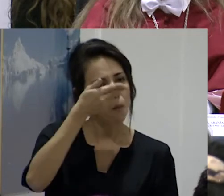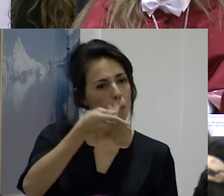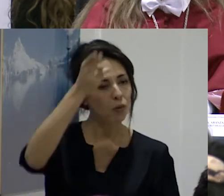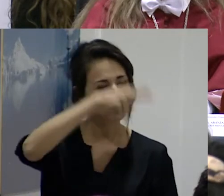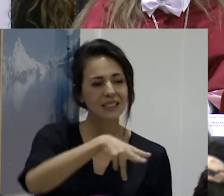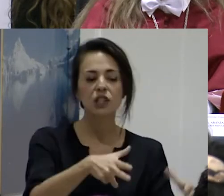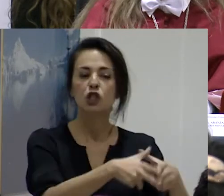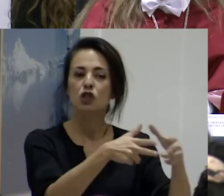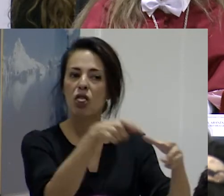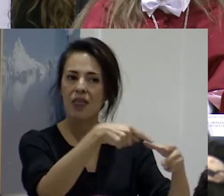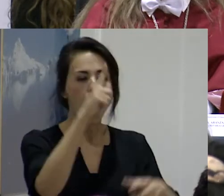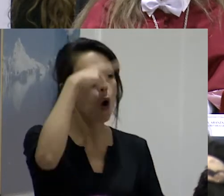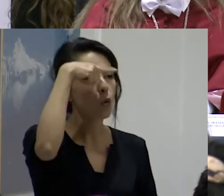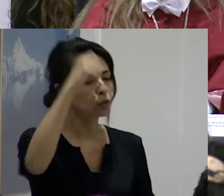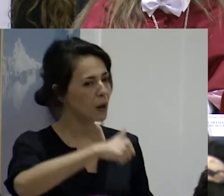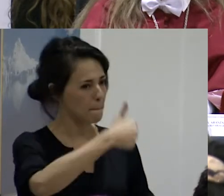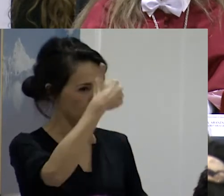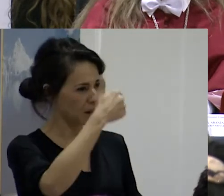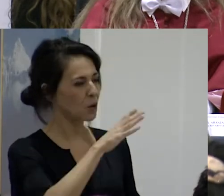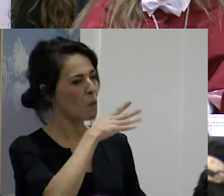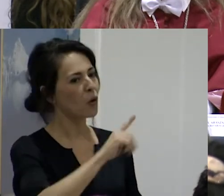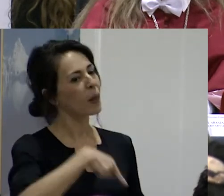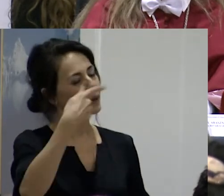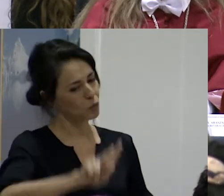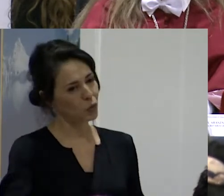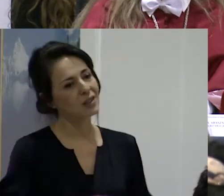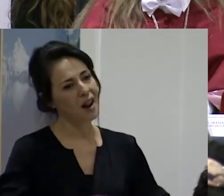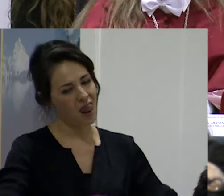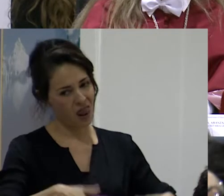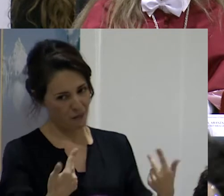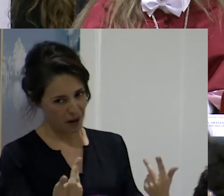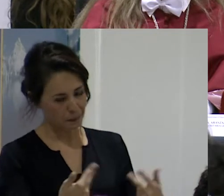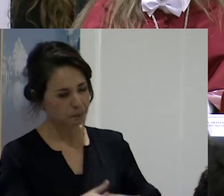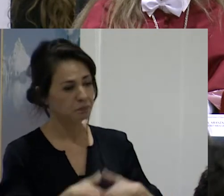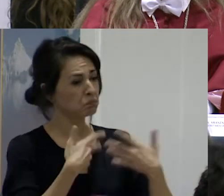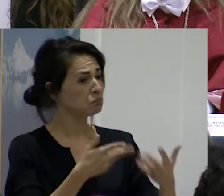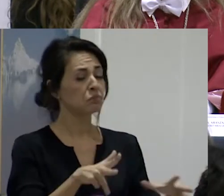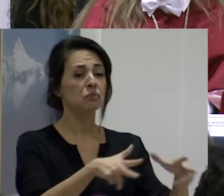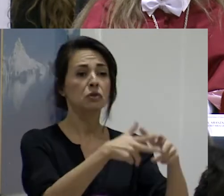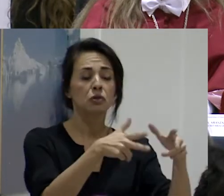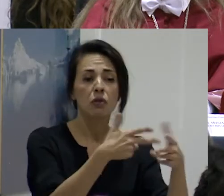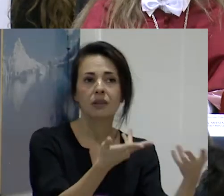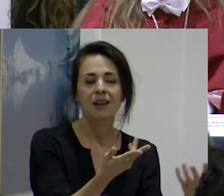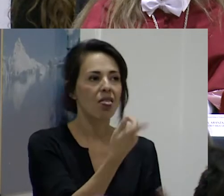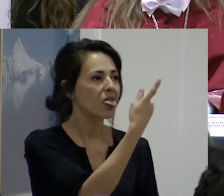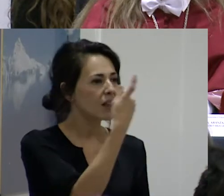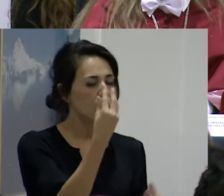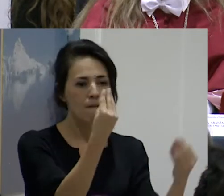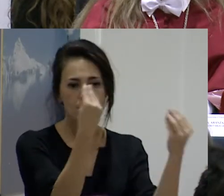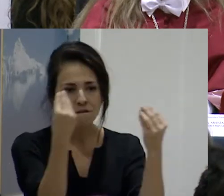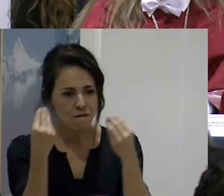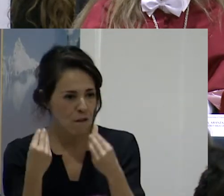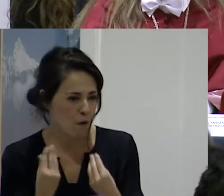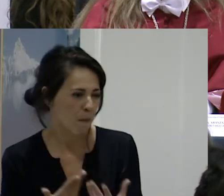ser més culta per a ser més lliure, una societat que evidentment requereix de formació i de creure